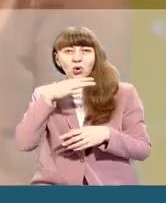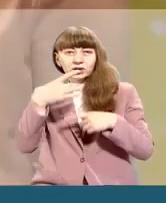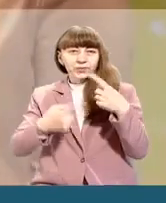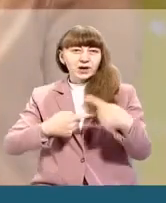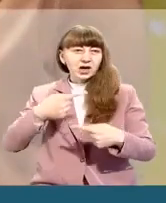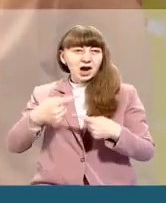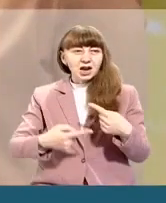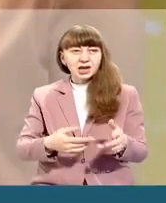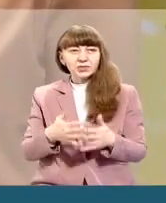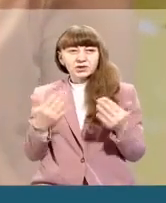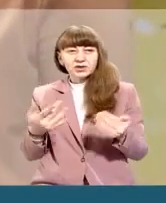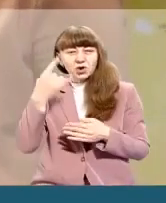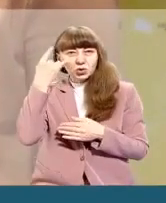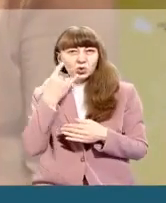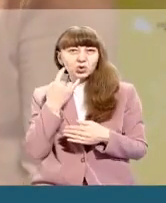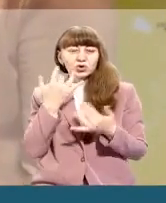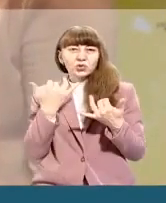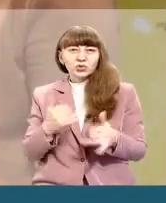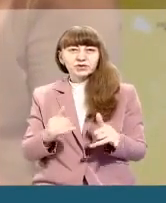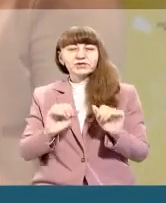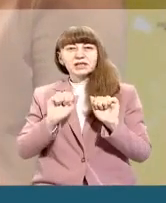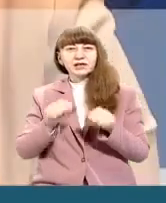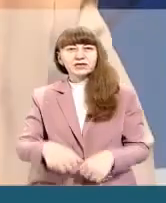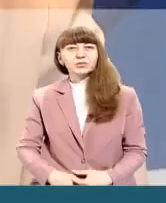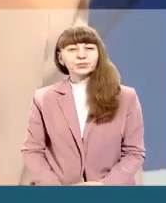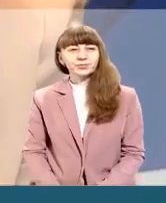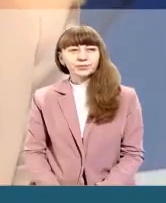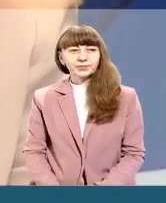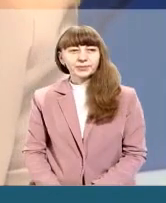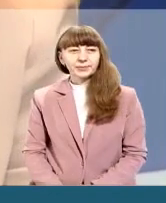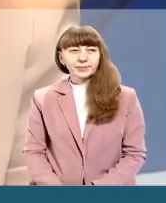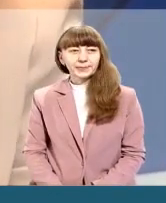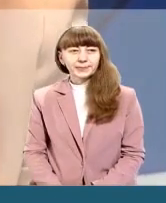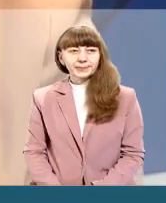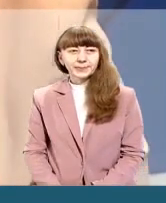поколениями. Сегодня Казахстан – страна уникальных возможностей.